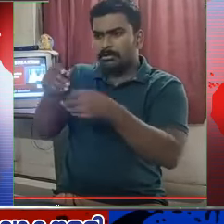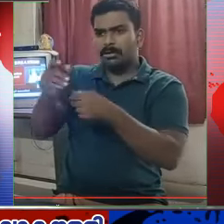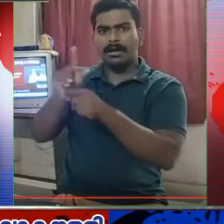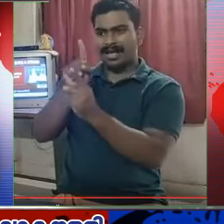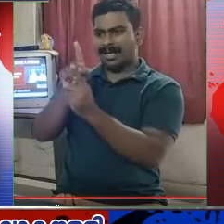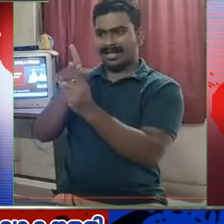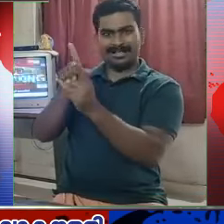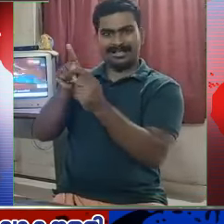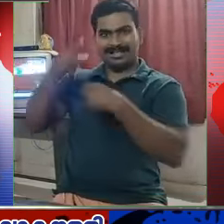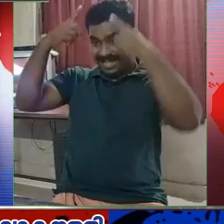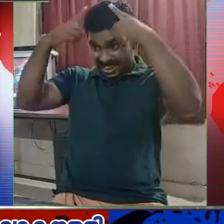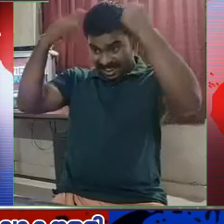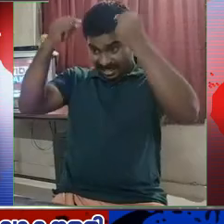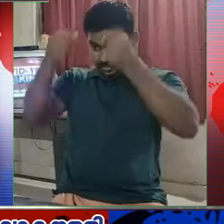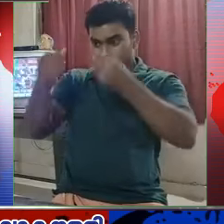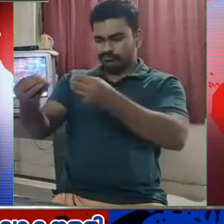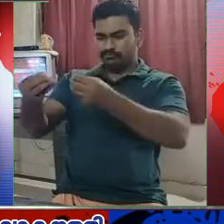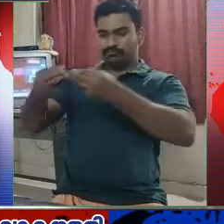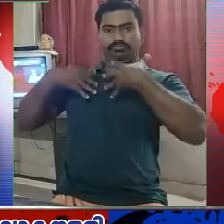ഇടുക്കിയിൽ 2 പേർ,